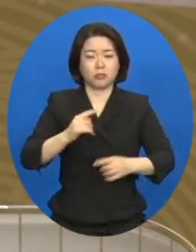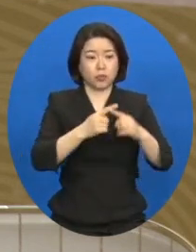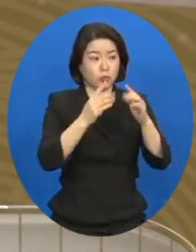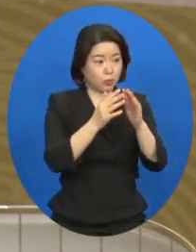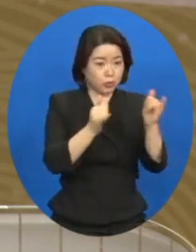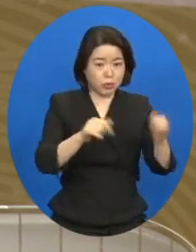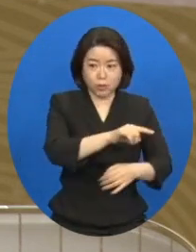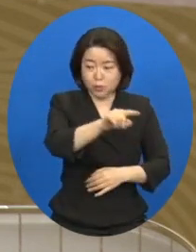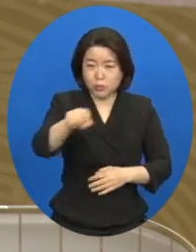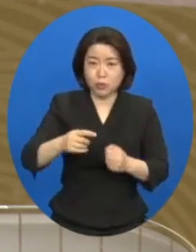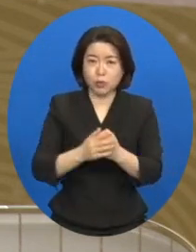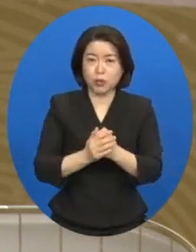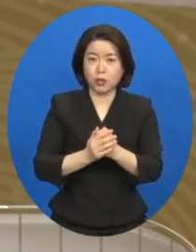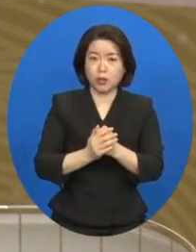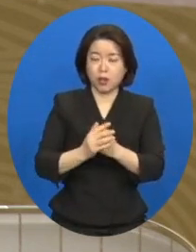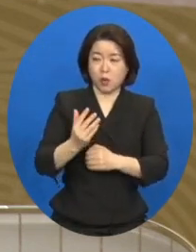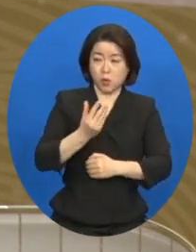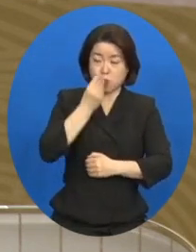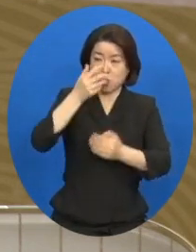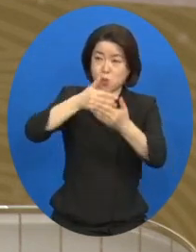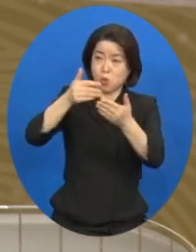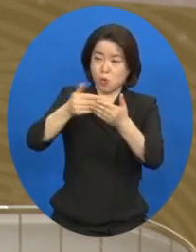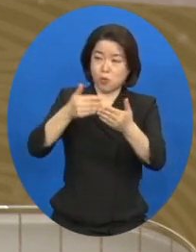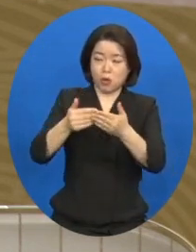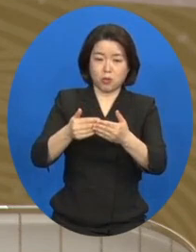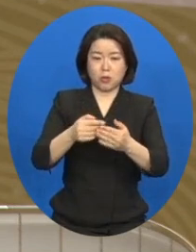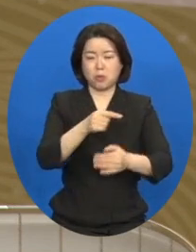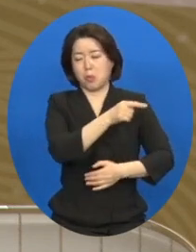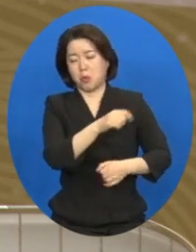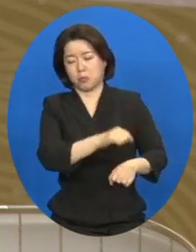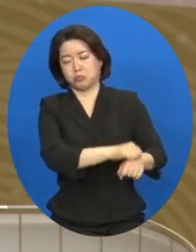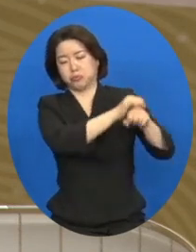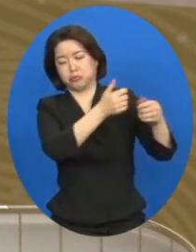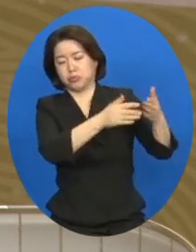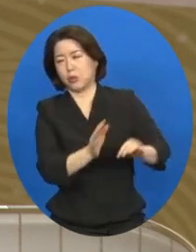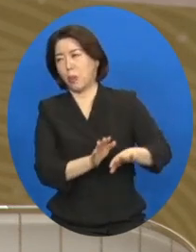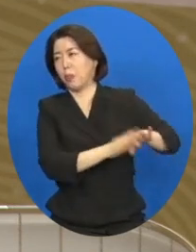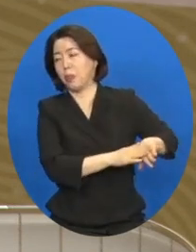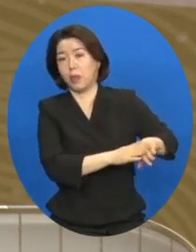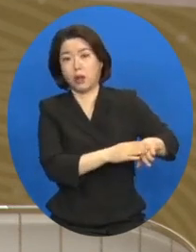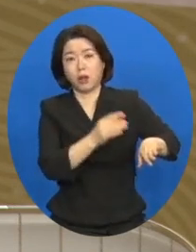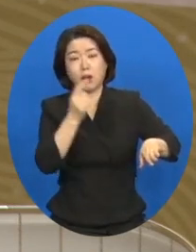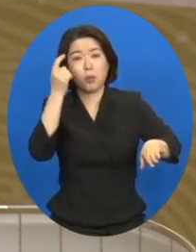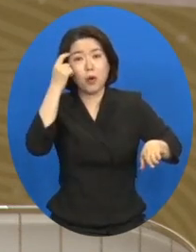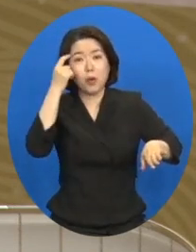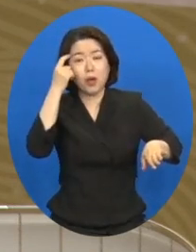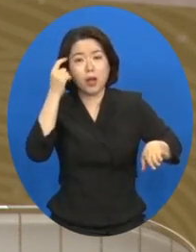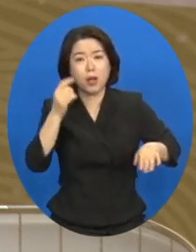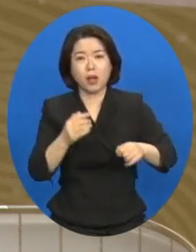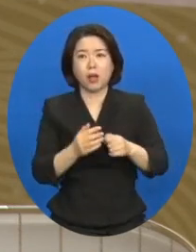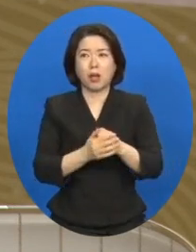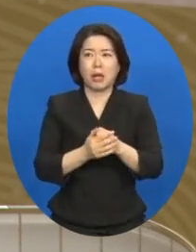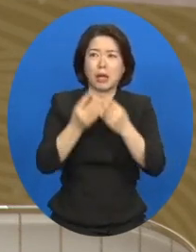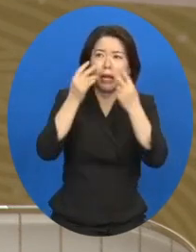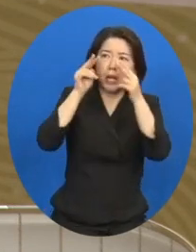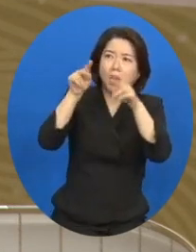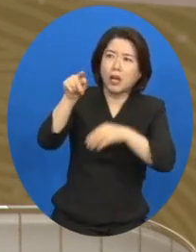그 성화 액자를 창고에다 넣어둔 분들이 꽤 많으시더라고요. 왜 그러시냐 그랬더니 무섭다는